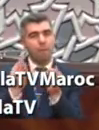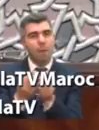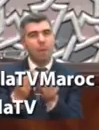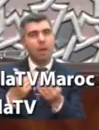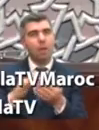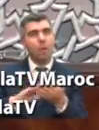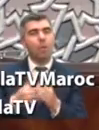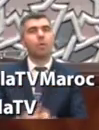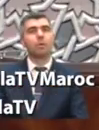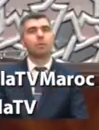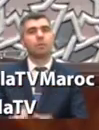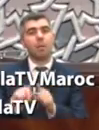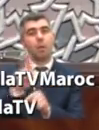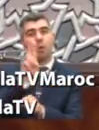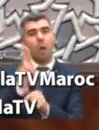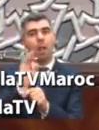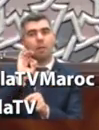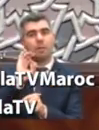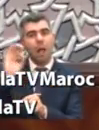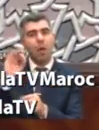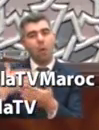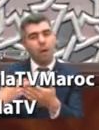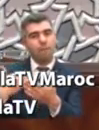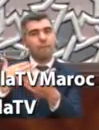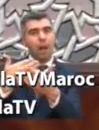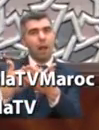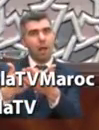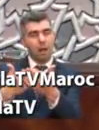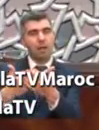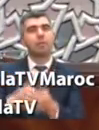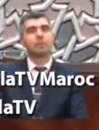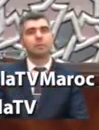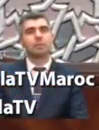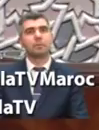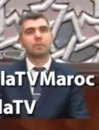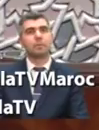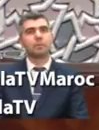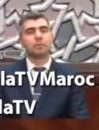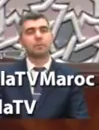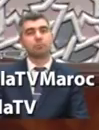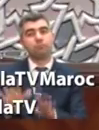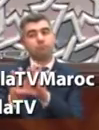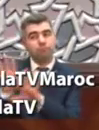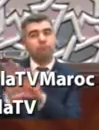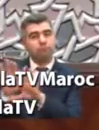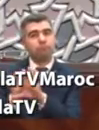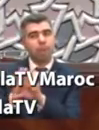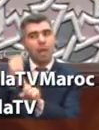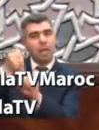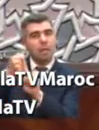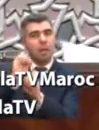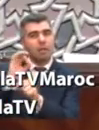الاجتماعية بتأخير الأسئلة الموجهة إليها إلى آخر الجلسة نظراً لالتزامات